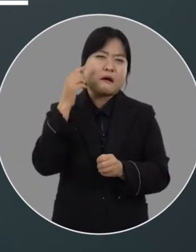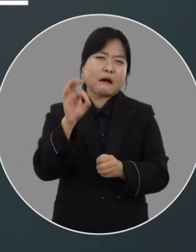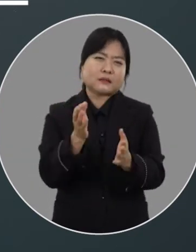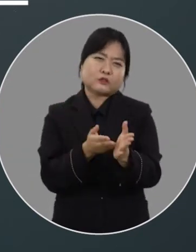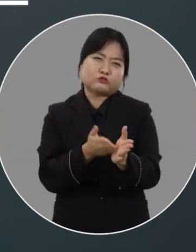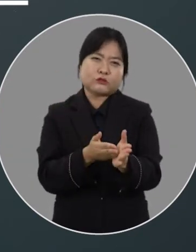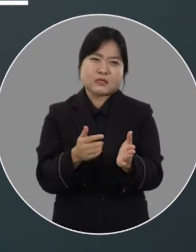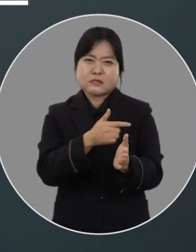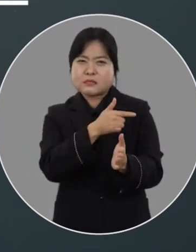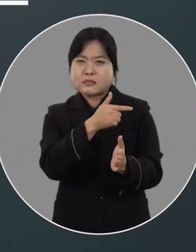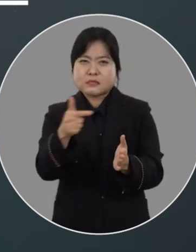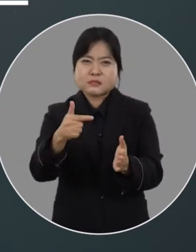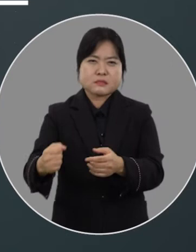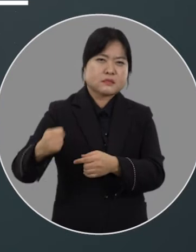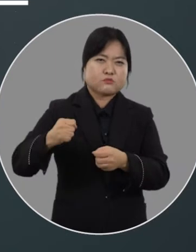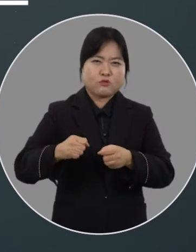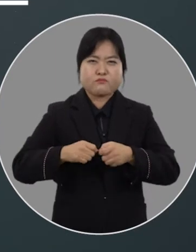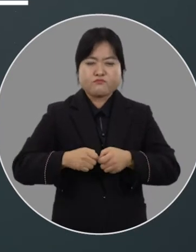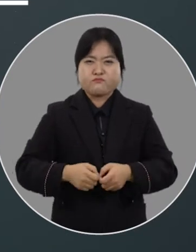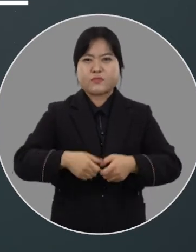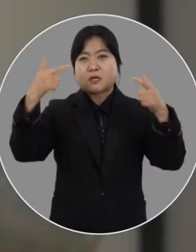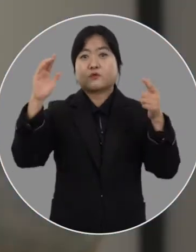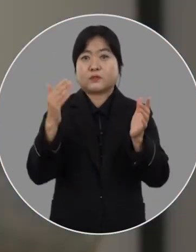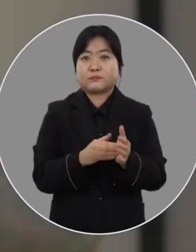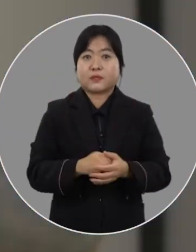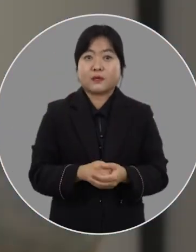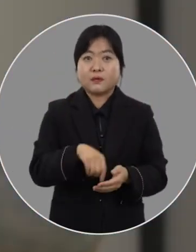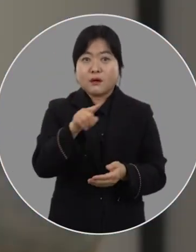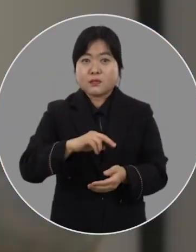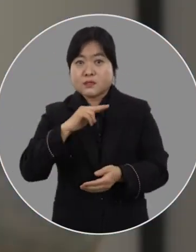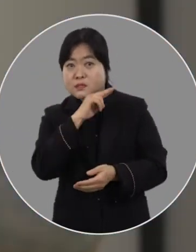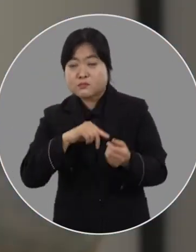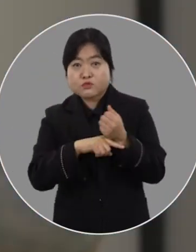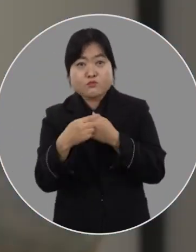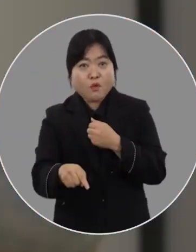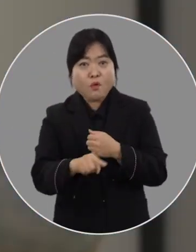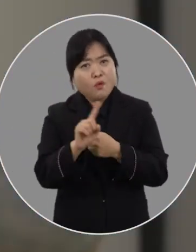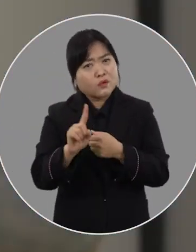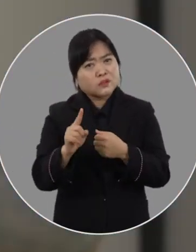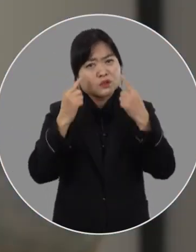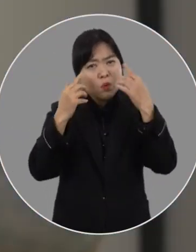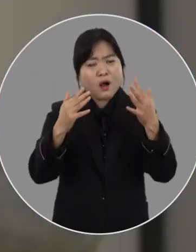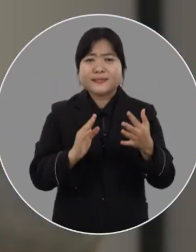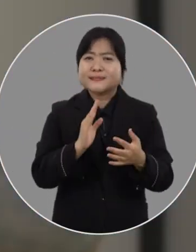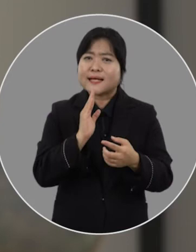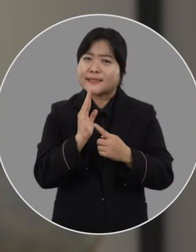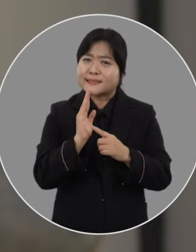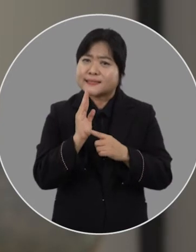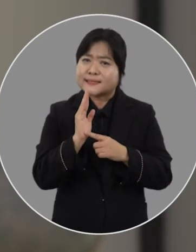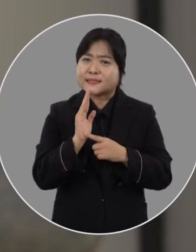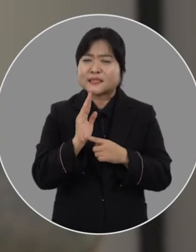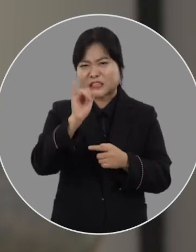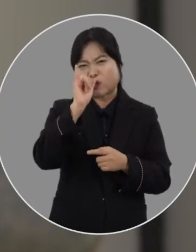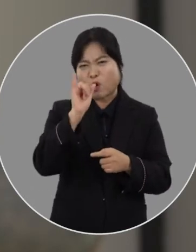가짜뉴스가 엄청난 파괴력을 지니게 되었던 것입니다. 이런 의심에는 어떠한 정확한 팩트도 또한 작용을